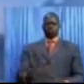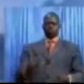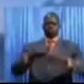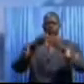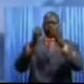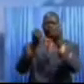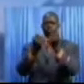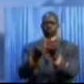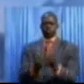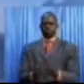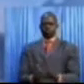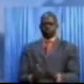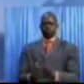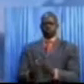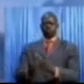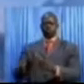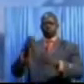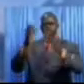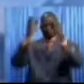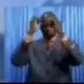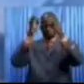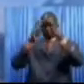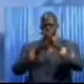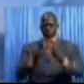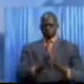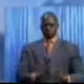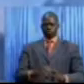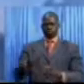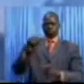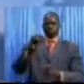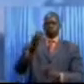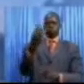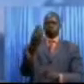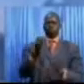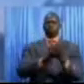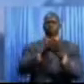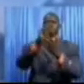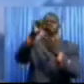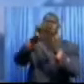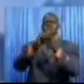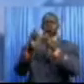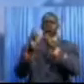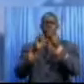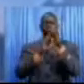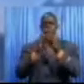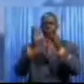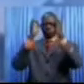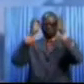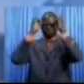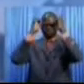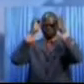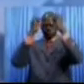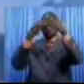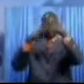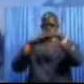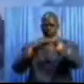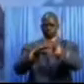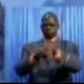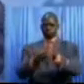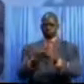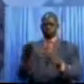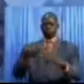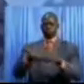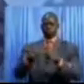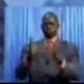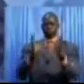en éducation de base. Réunis le 25 juillet dernier, ils ont parlé de l'éducation inclusive dans